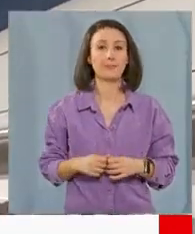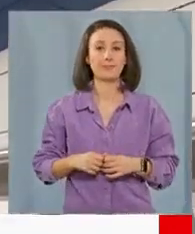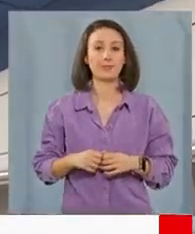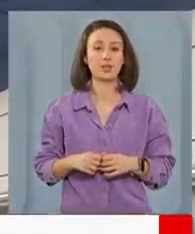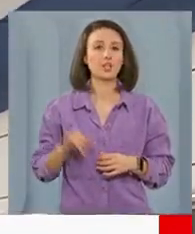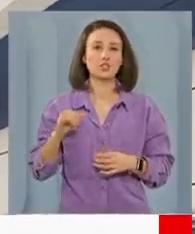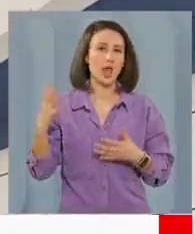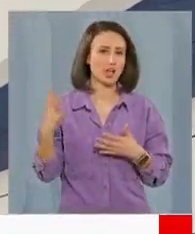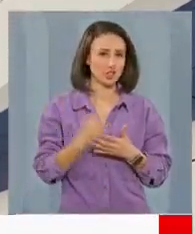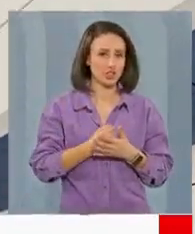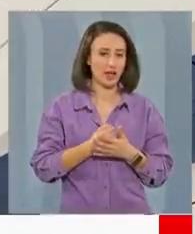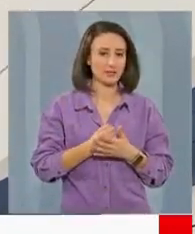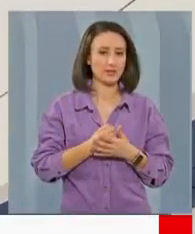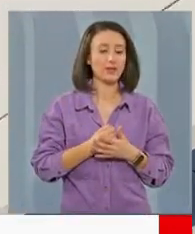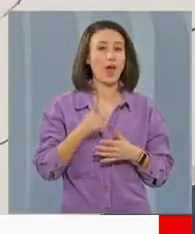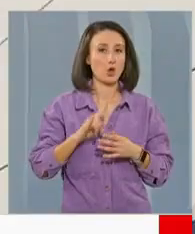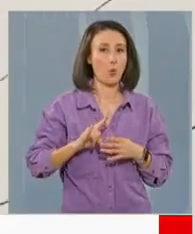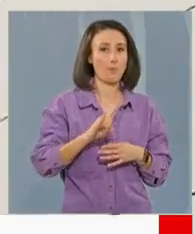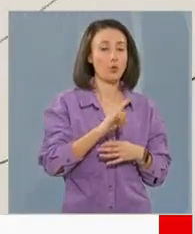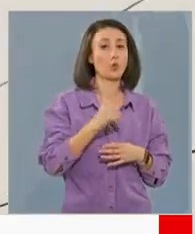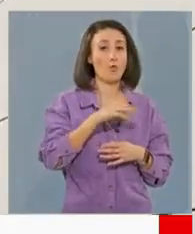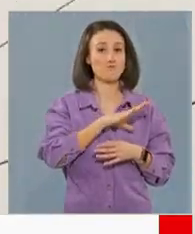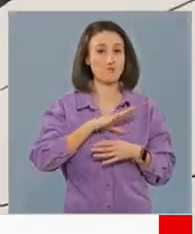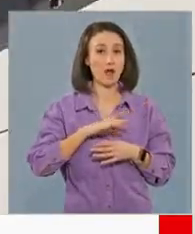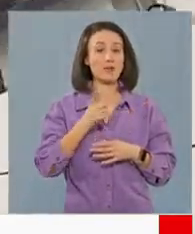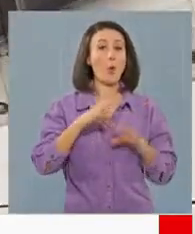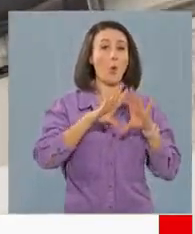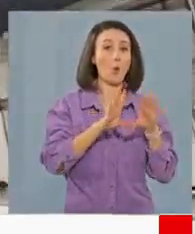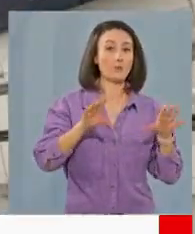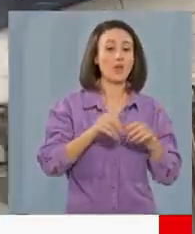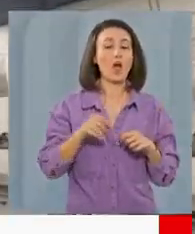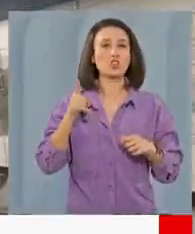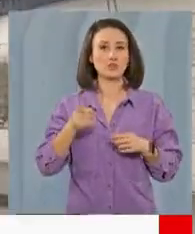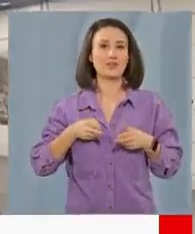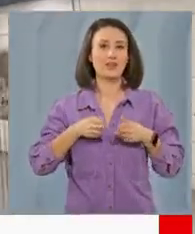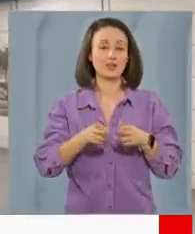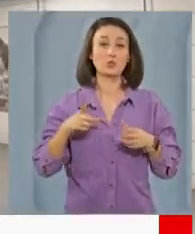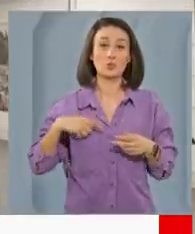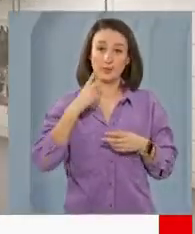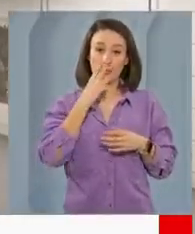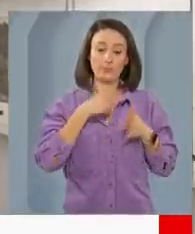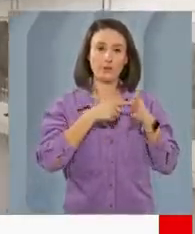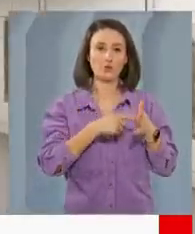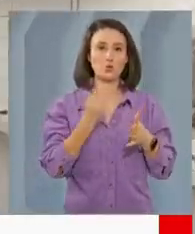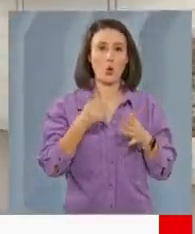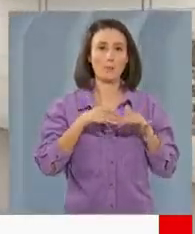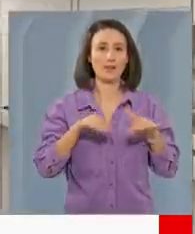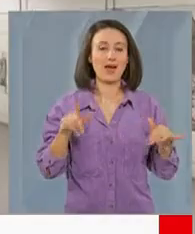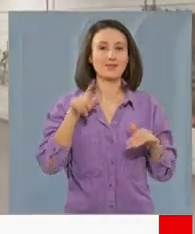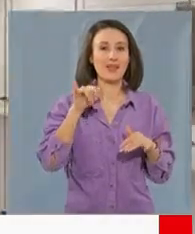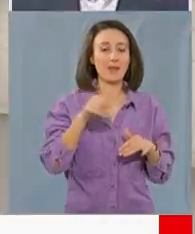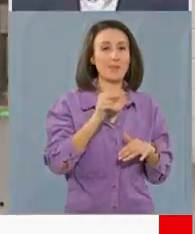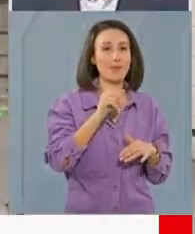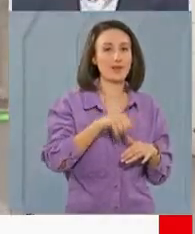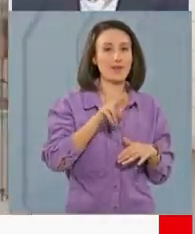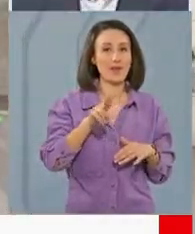printre cele câștigătoare la tronsonul de la aeroport una din Franța și una din România pentru acest traseu sunt prevăzuți aproximativ 9 miliarde de lei